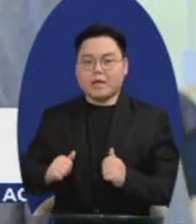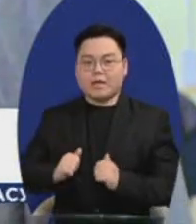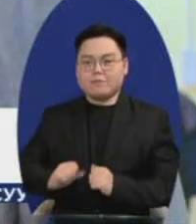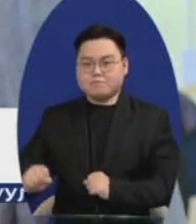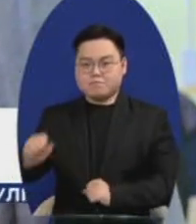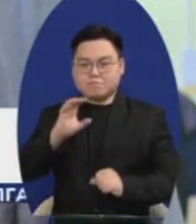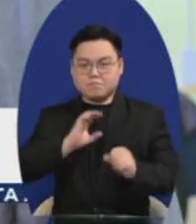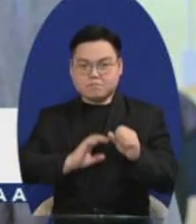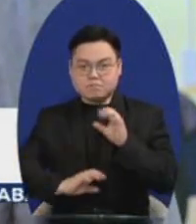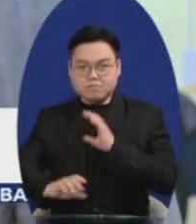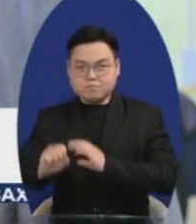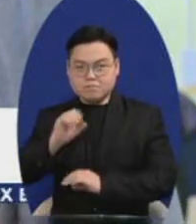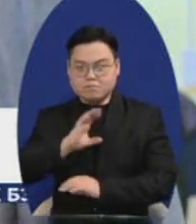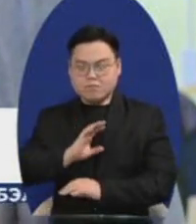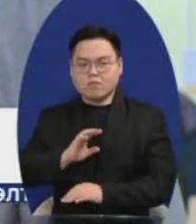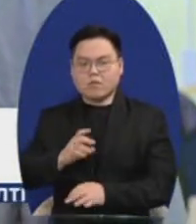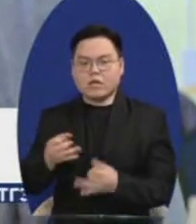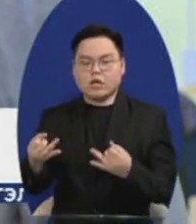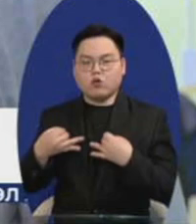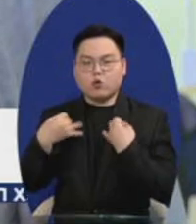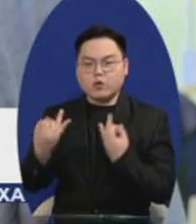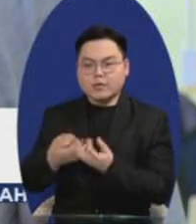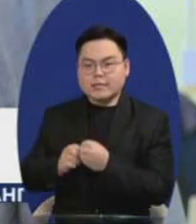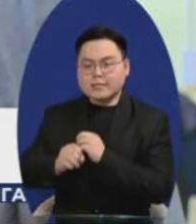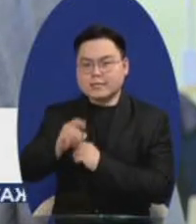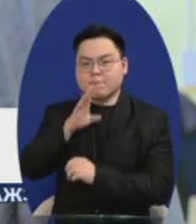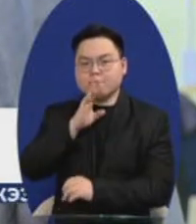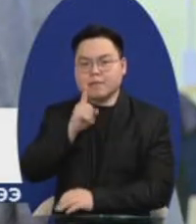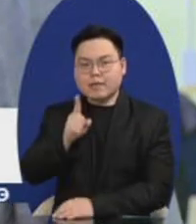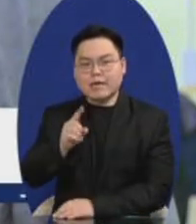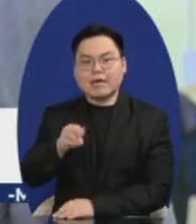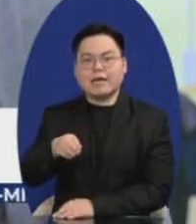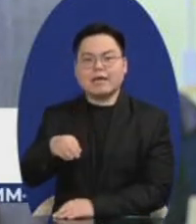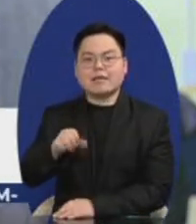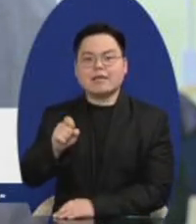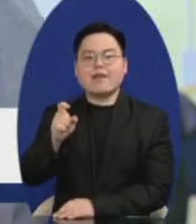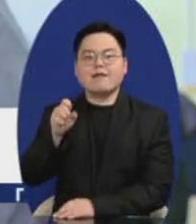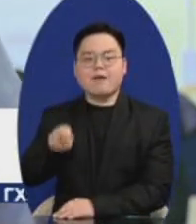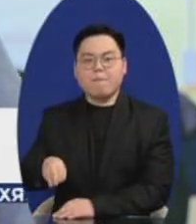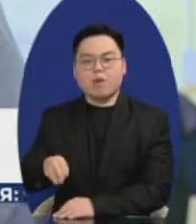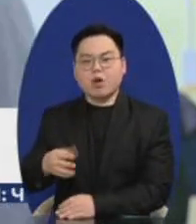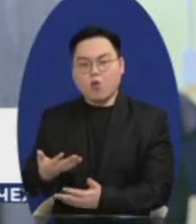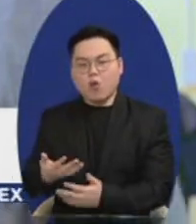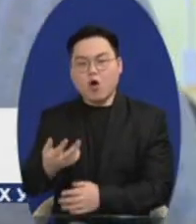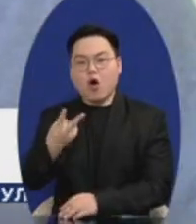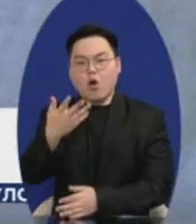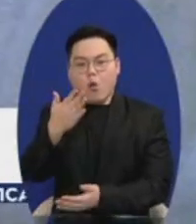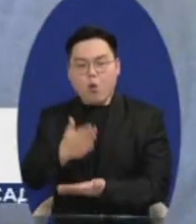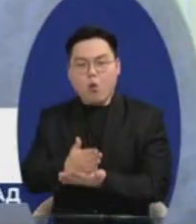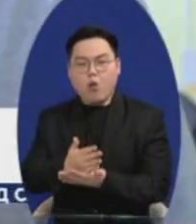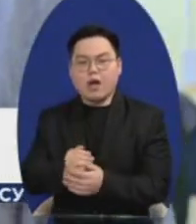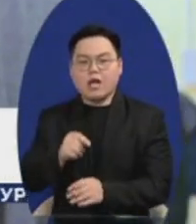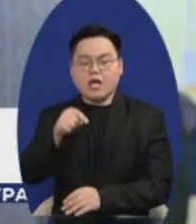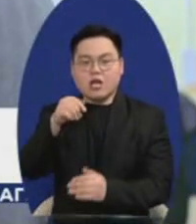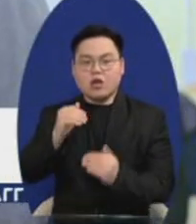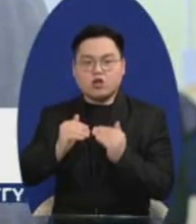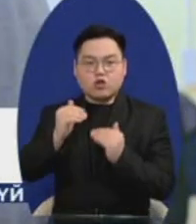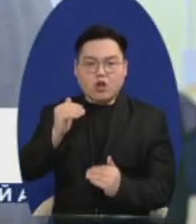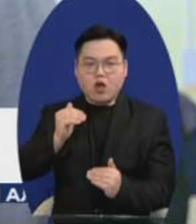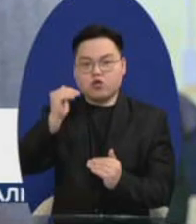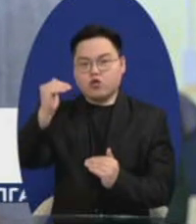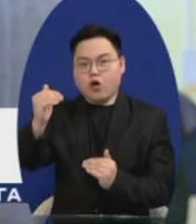хэлбэрээр парламентын засгаараа явъя. Тэгвэл нэг танхимтай энэ парламентаар явах уу? Хоёр танхимтай доод танхимтай байх